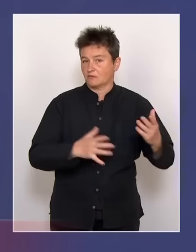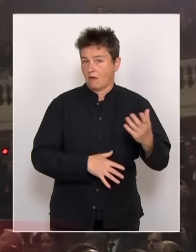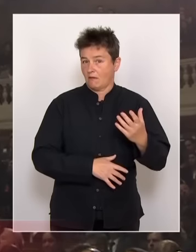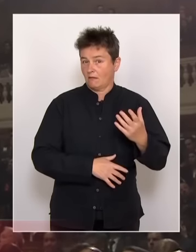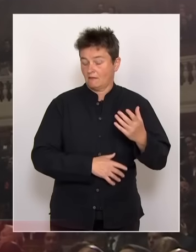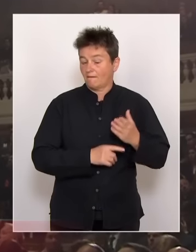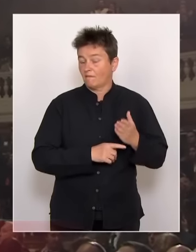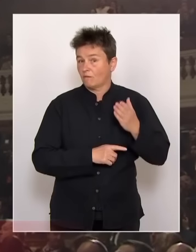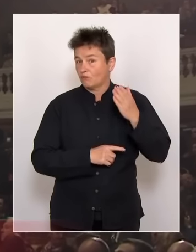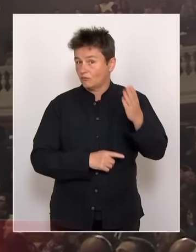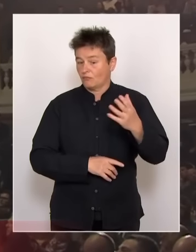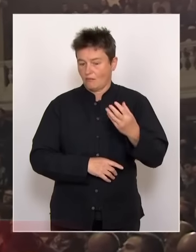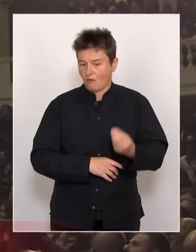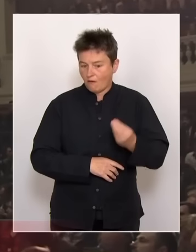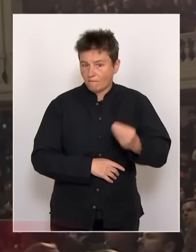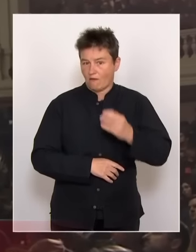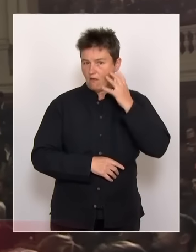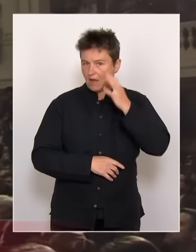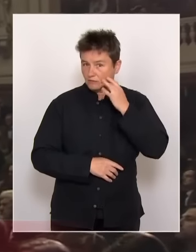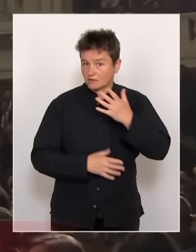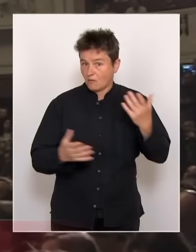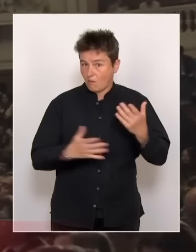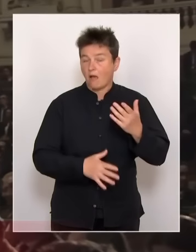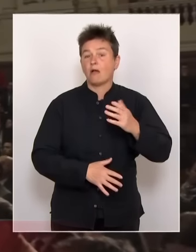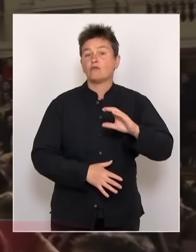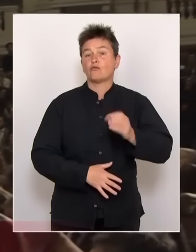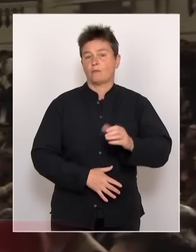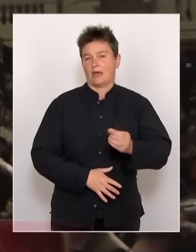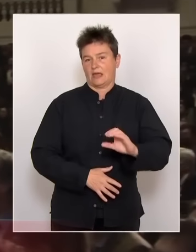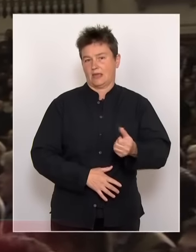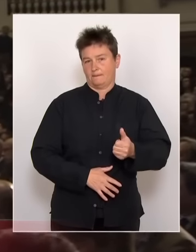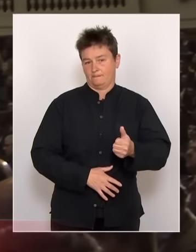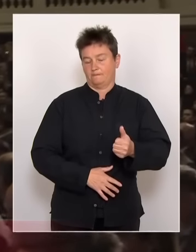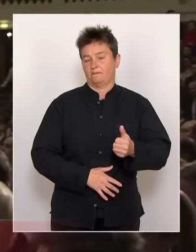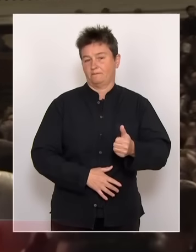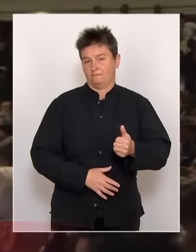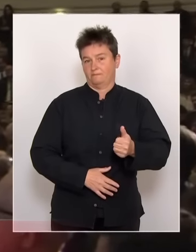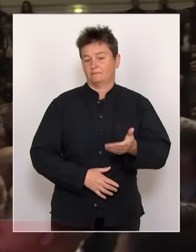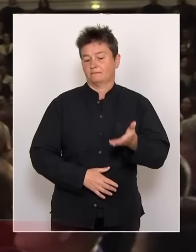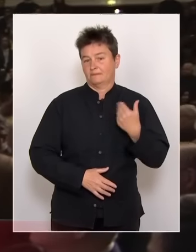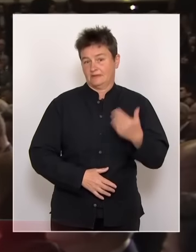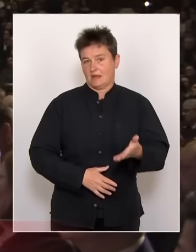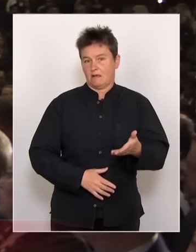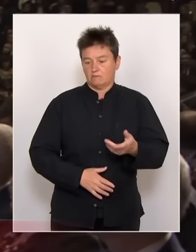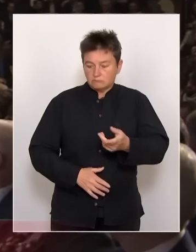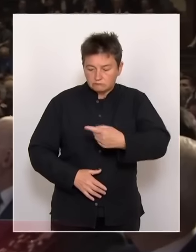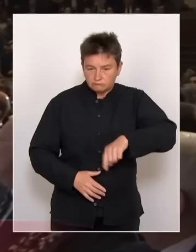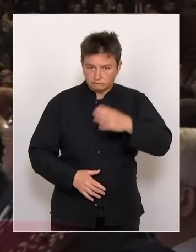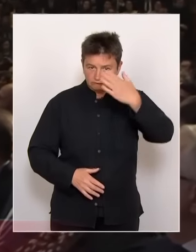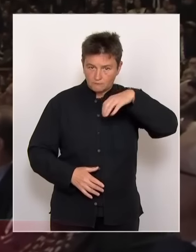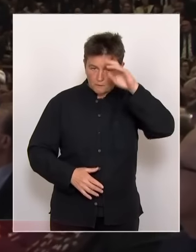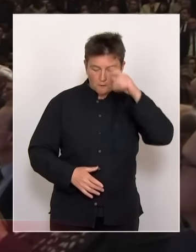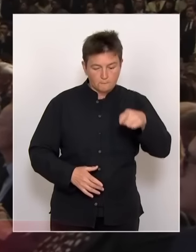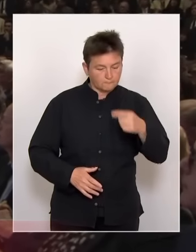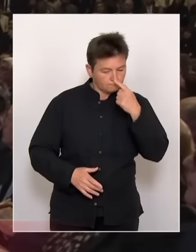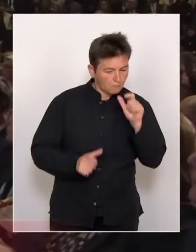enfants et de nos adolescents encore plus cet espace numérique et celui-ci nous Européens nous n'en